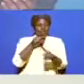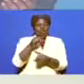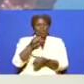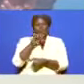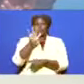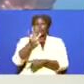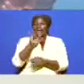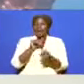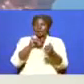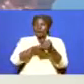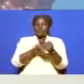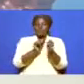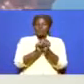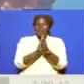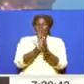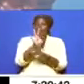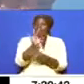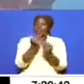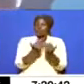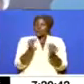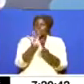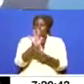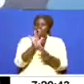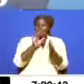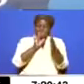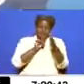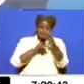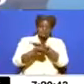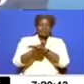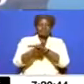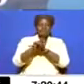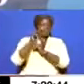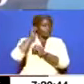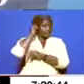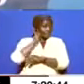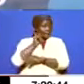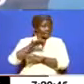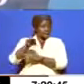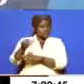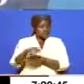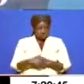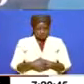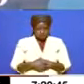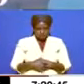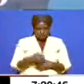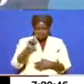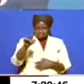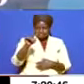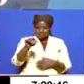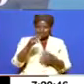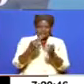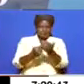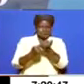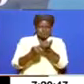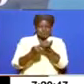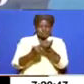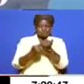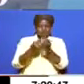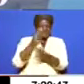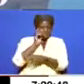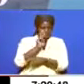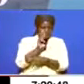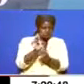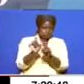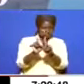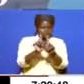wao watatu katika kata ya Ndalat, kaunti ya Nandi. Wana-ndoa hao walionekana wakiwa pamoja katika eneo moja la kuuza